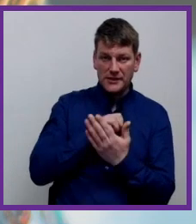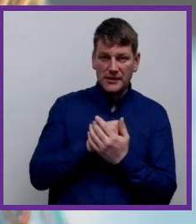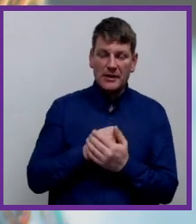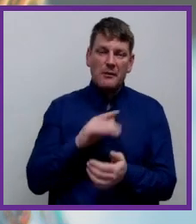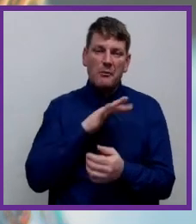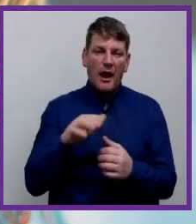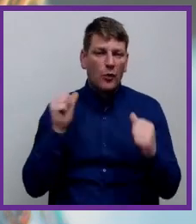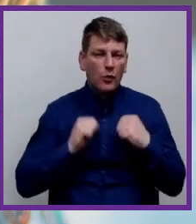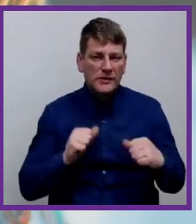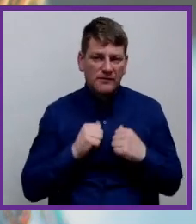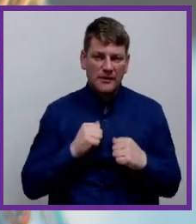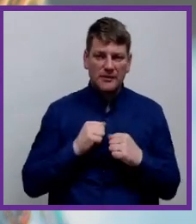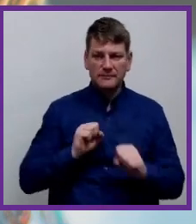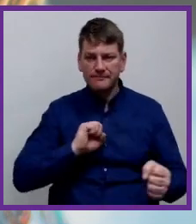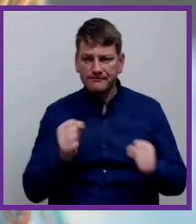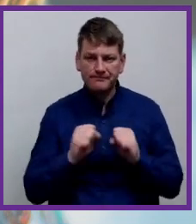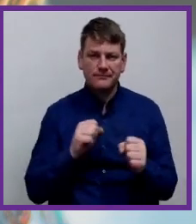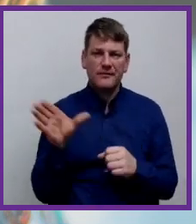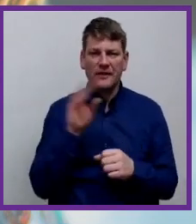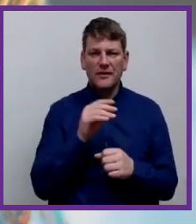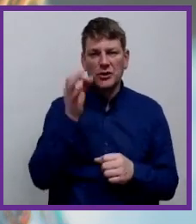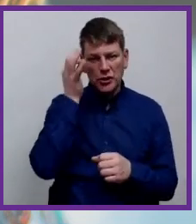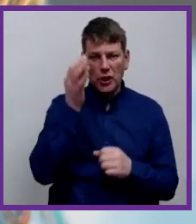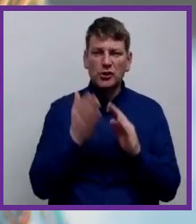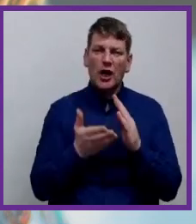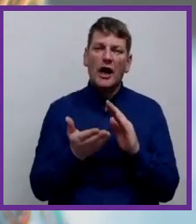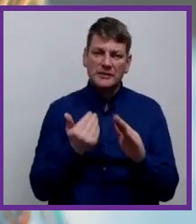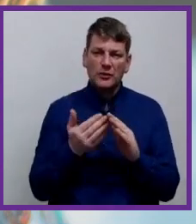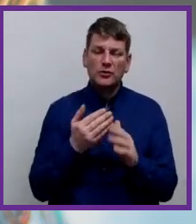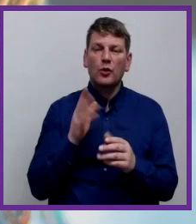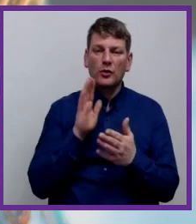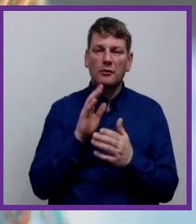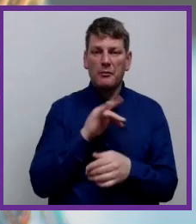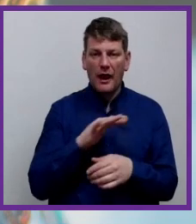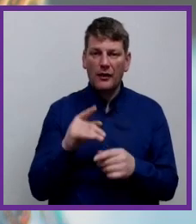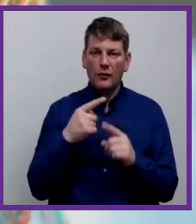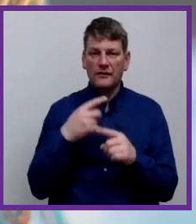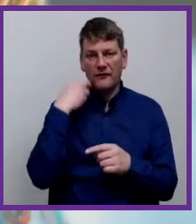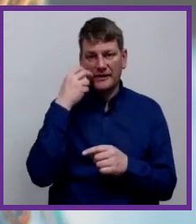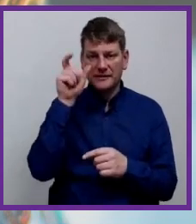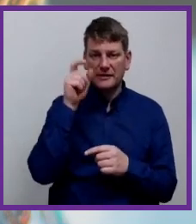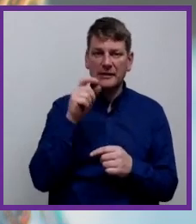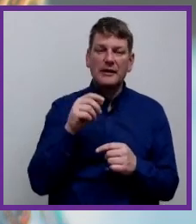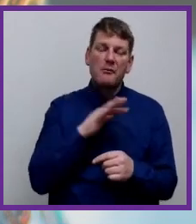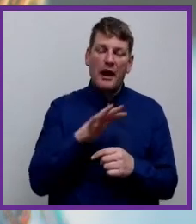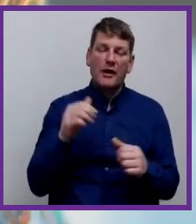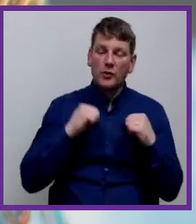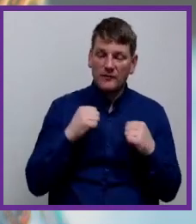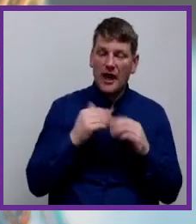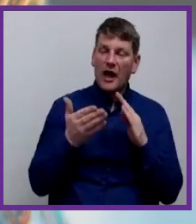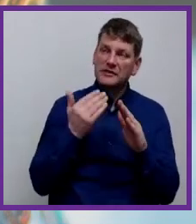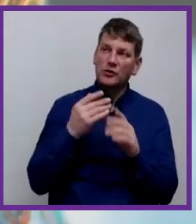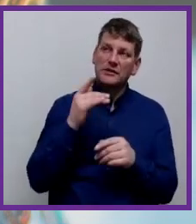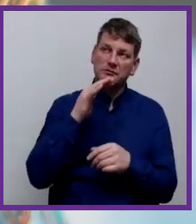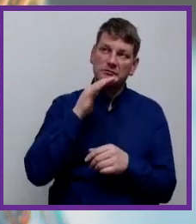uzvedība, reakcijas, pavisam tieši atsaucās bērnos vecāku, tātad uzvedība atsaucās bērnos, un arī